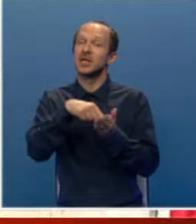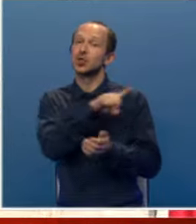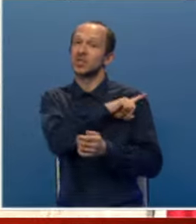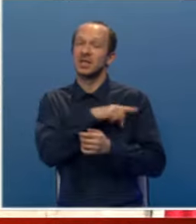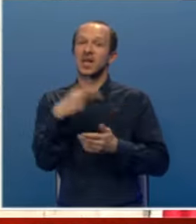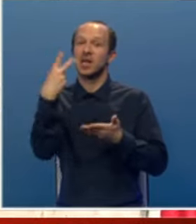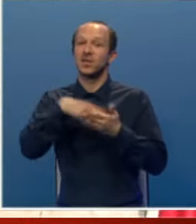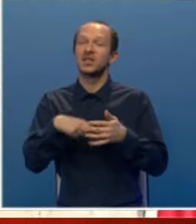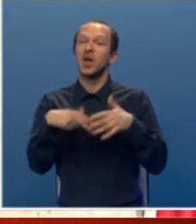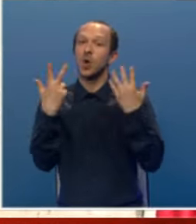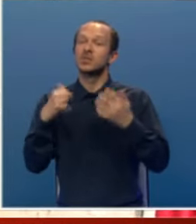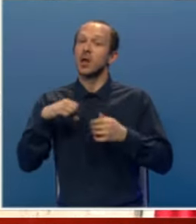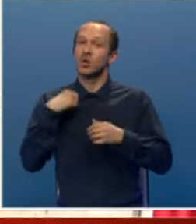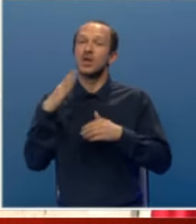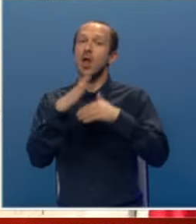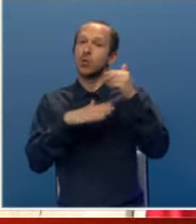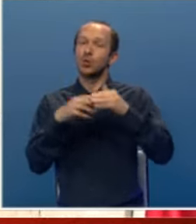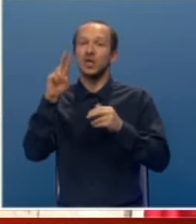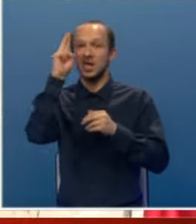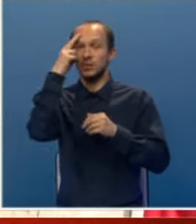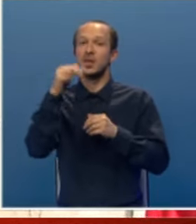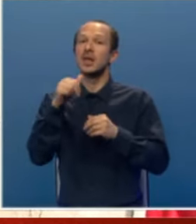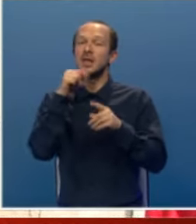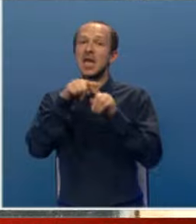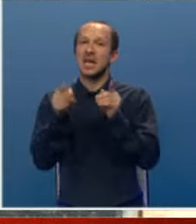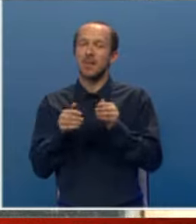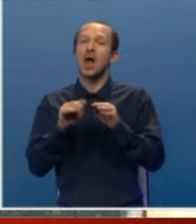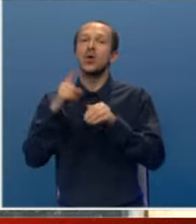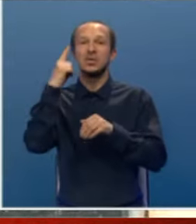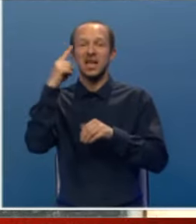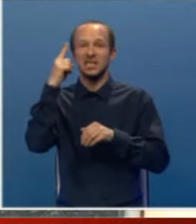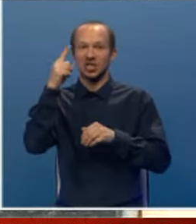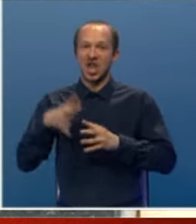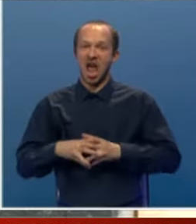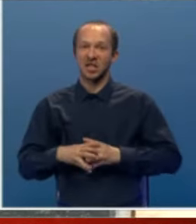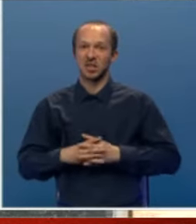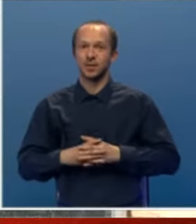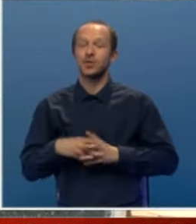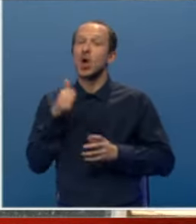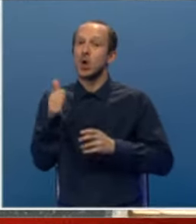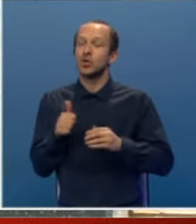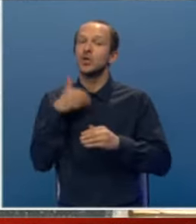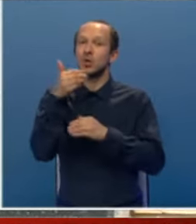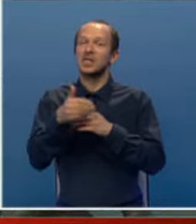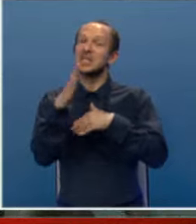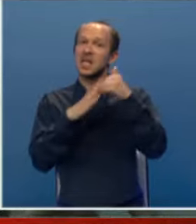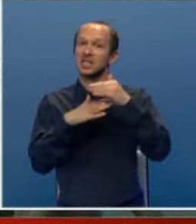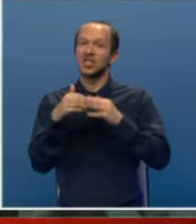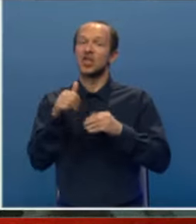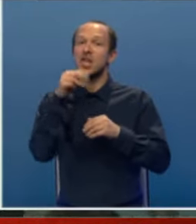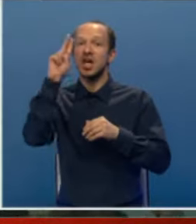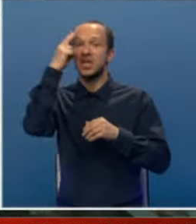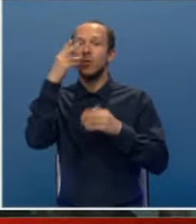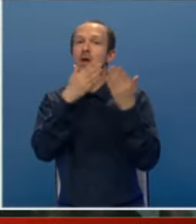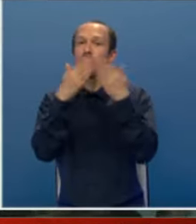stradanja 2008. godine podignut je spomenik i kapela u znak sjećanja. Godinu kasnije izgrađen je i